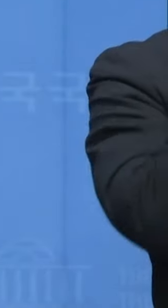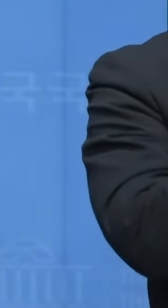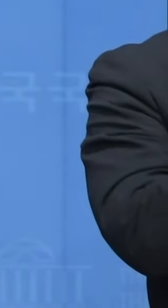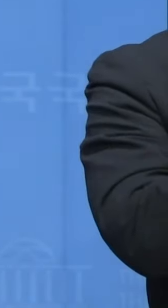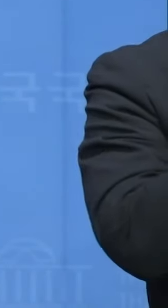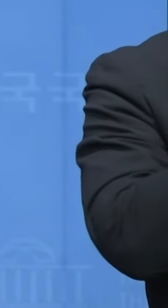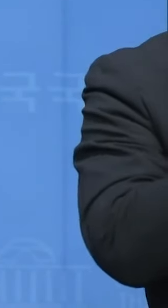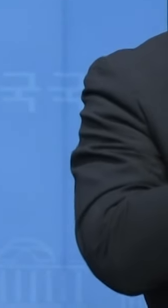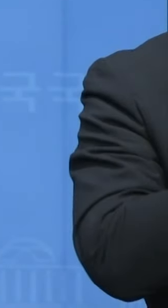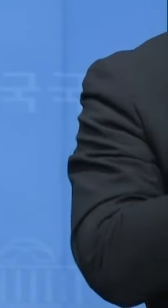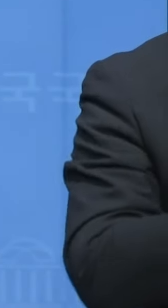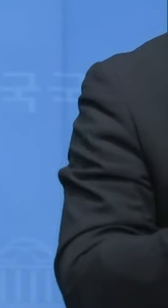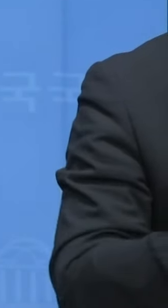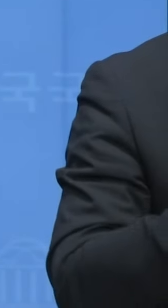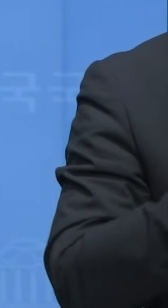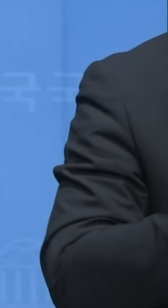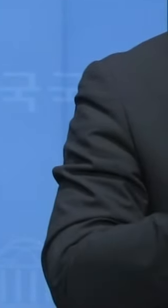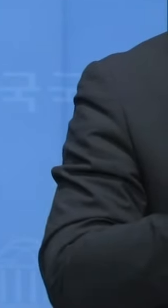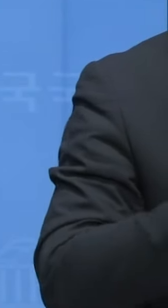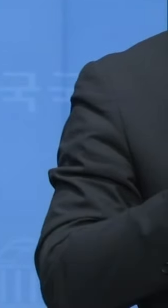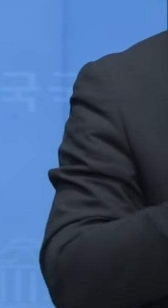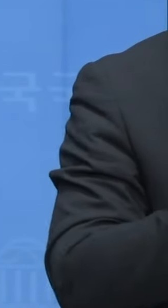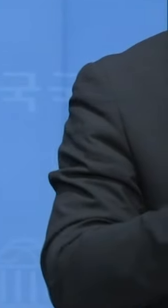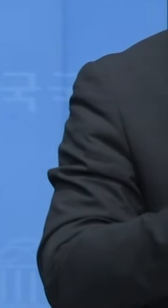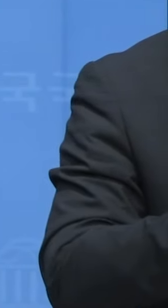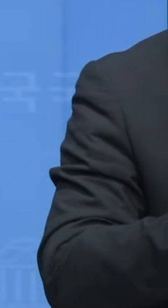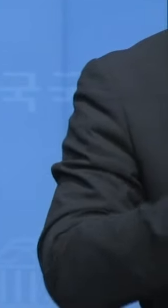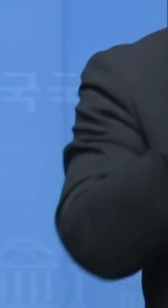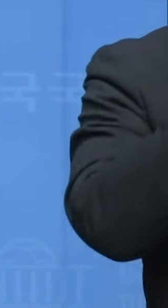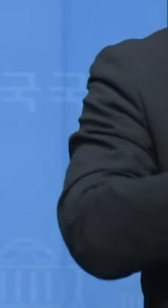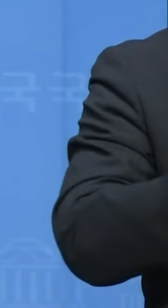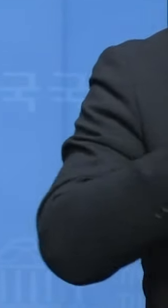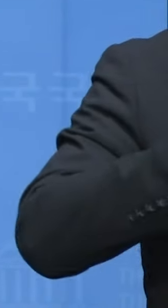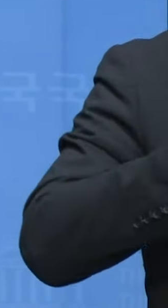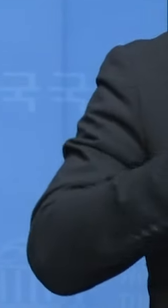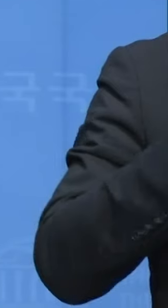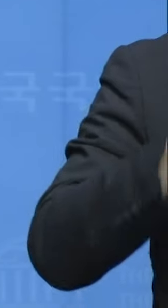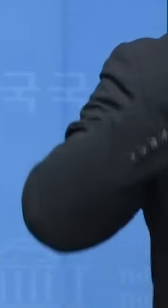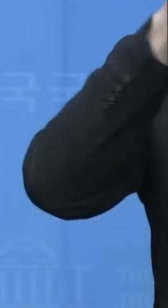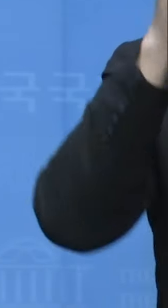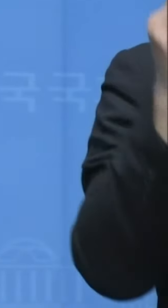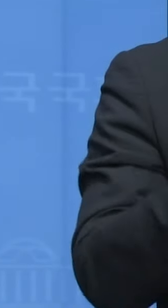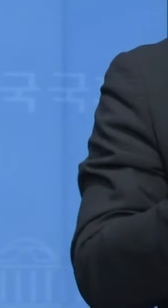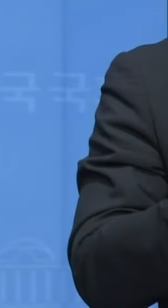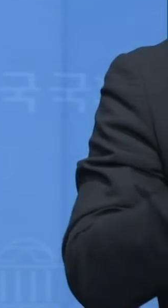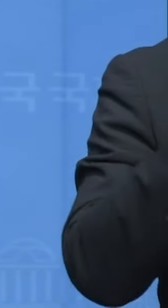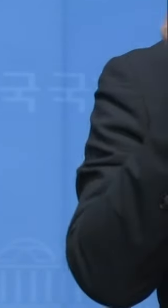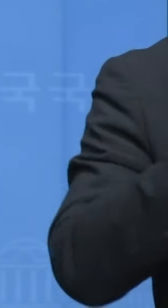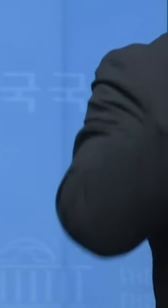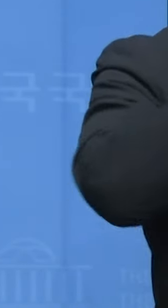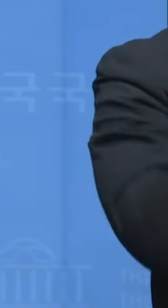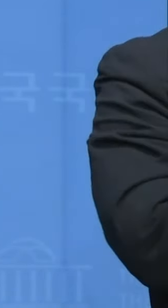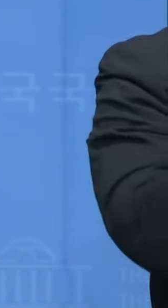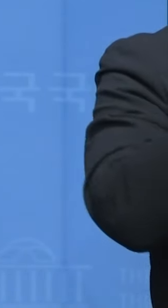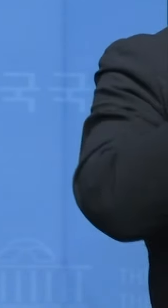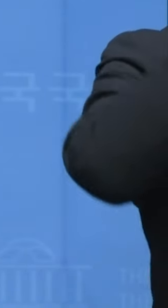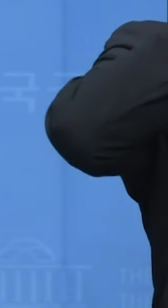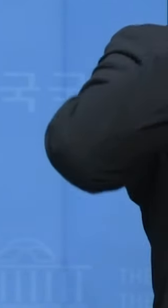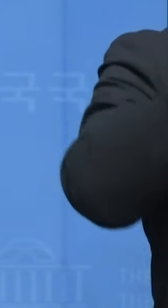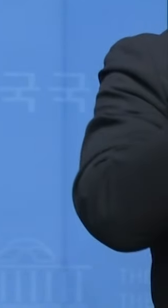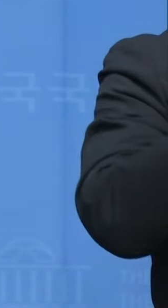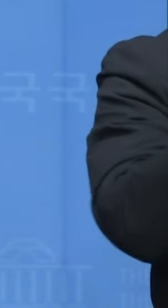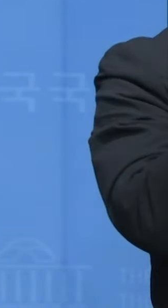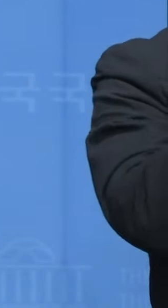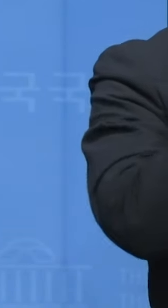등에 검찰에 수사 의뢰했고 앞서 문화방송 대주주인 방송문화 진흥의 권태선 이사장 남현진 전